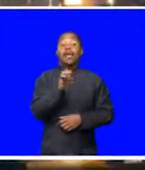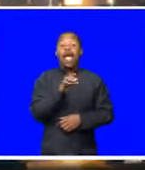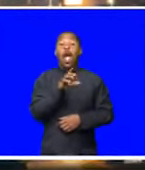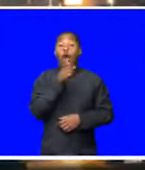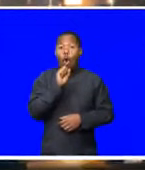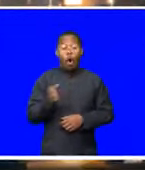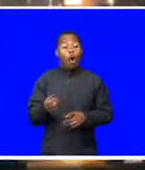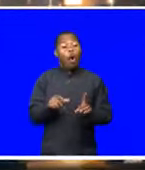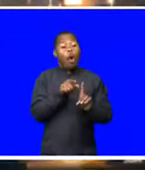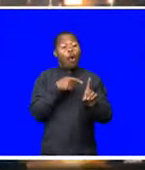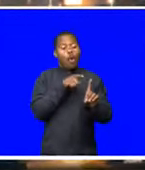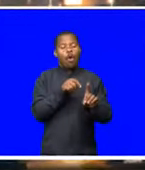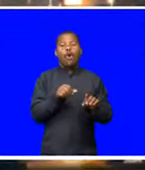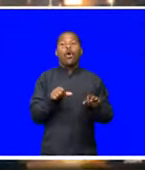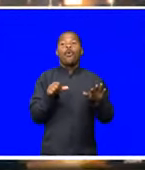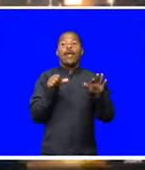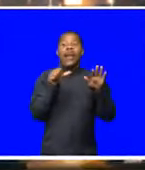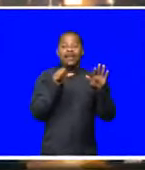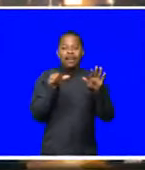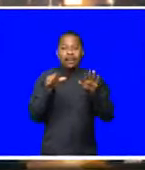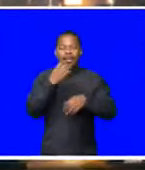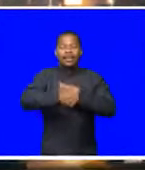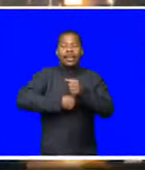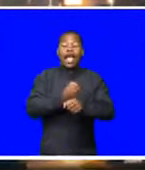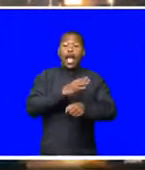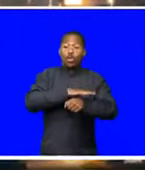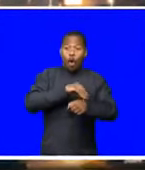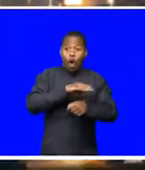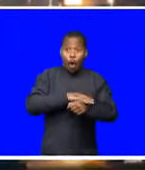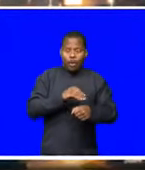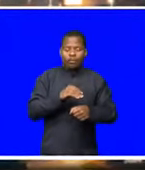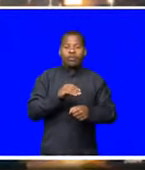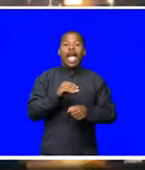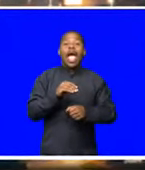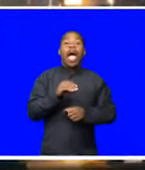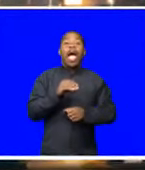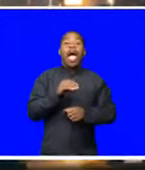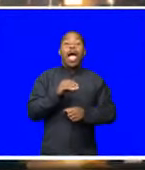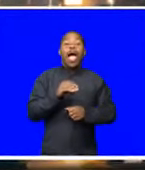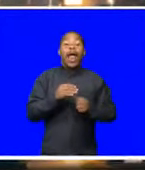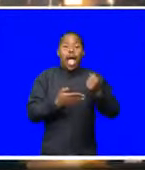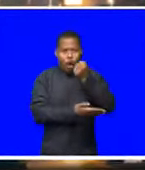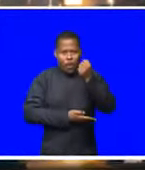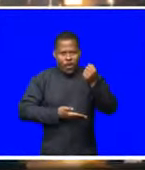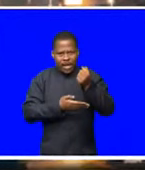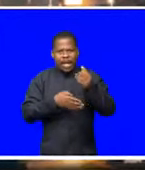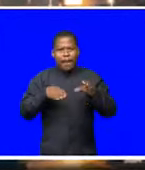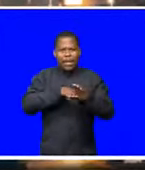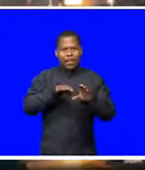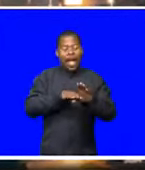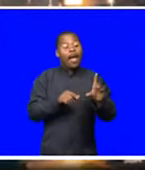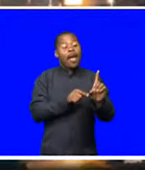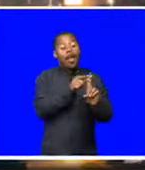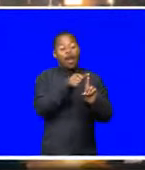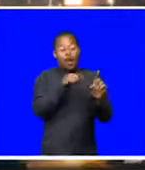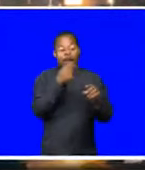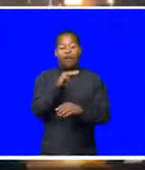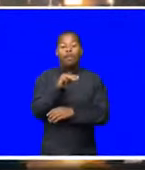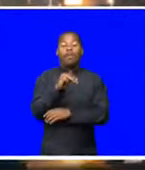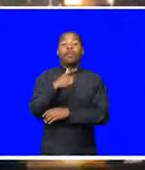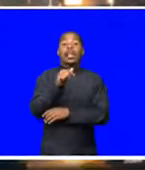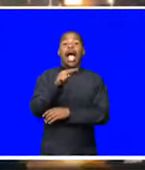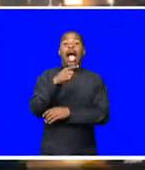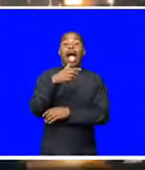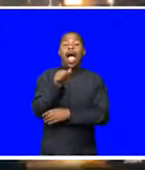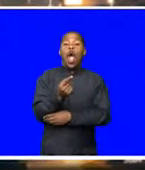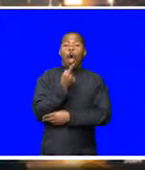lasithupha nesithupha budzala wasenzaweni yasemnyokane lisebenzisa ke lifusholo latiwa ngespeedi. Ngazange kusho kwesakhamuti Andrew Mhlanga